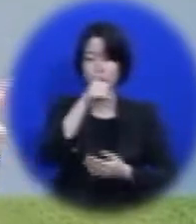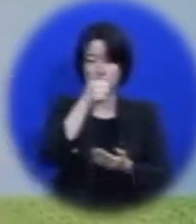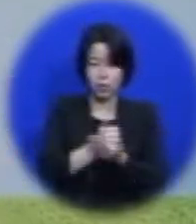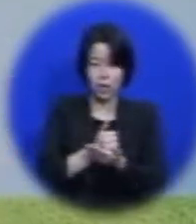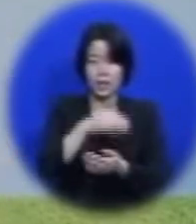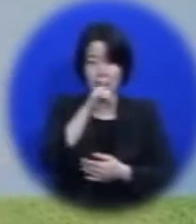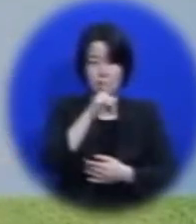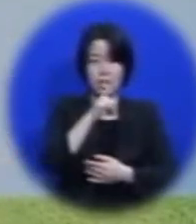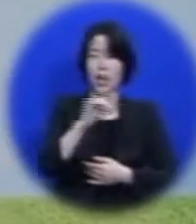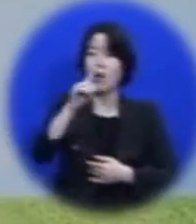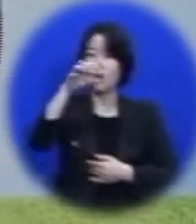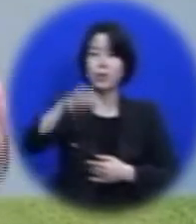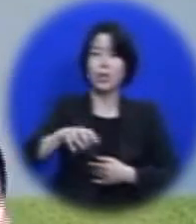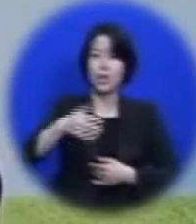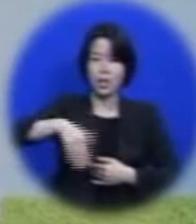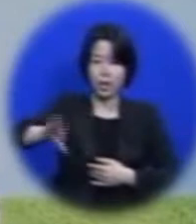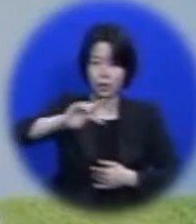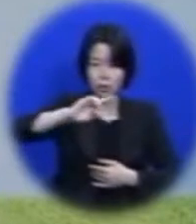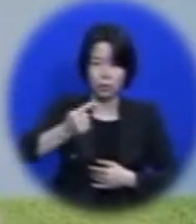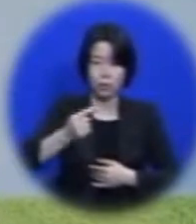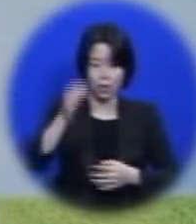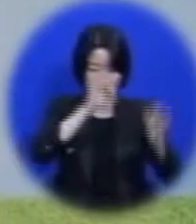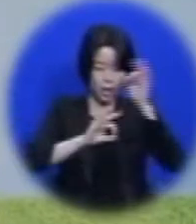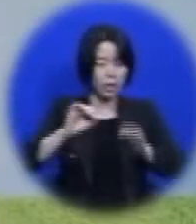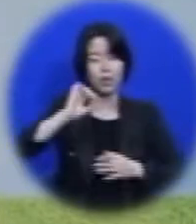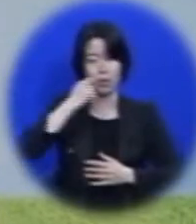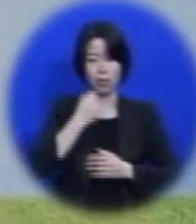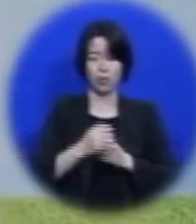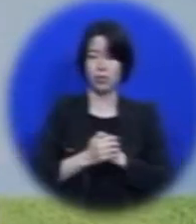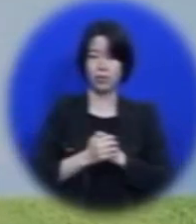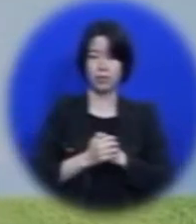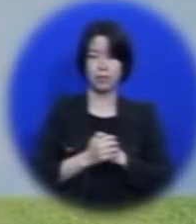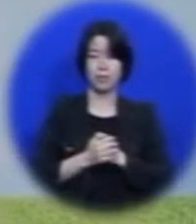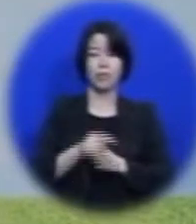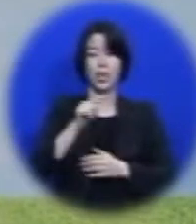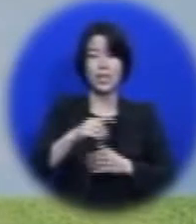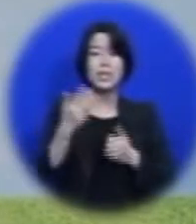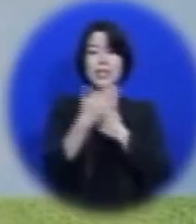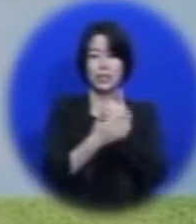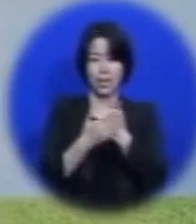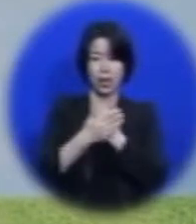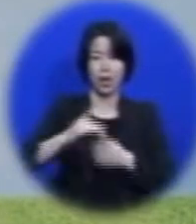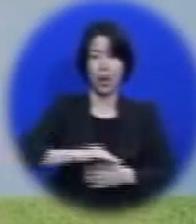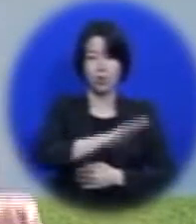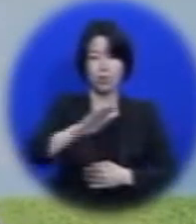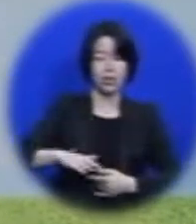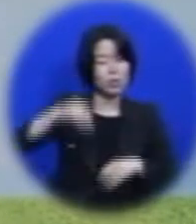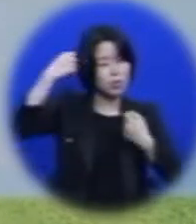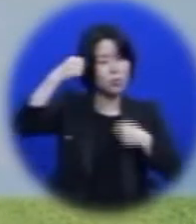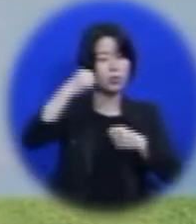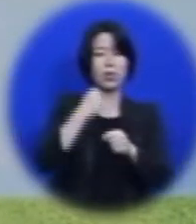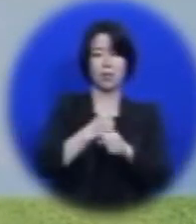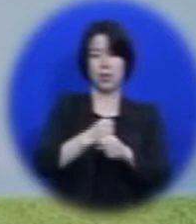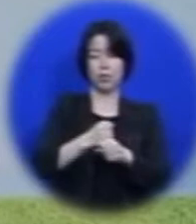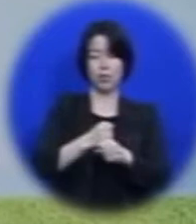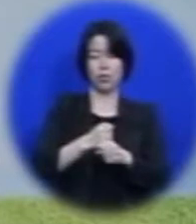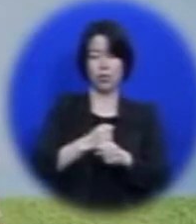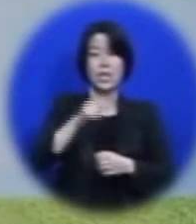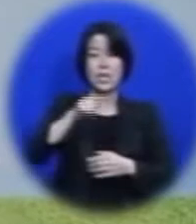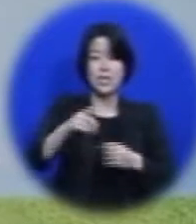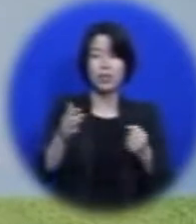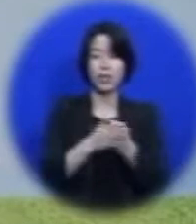지었는지 어디에 가서도 찾을 수가 없게 됐다 그 말입니다. 이 은혜가 우리를 춤추게 하는 거예요.